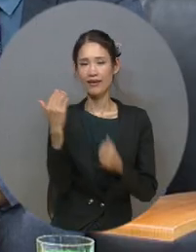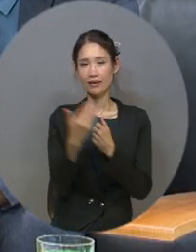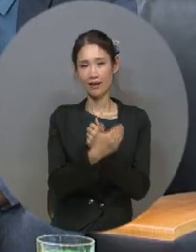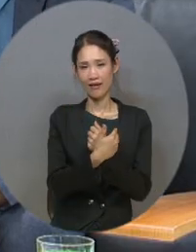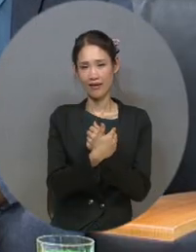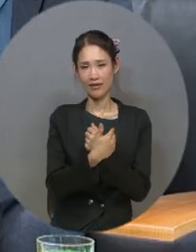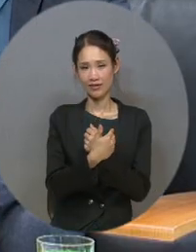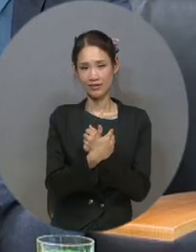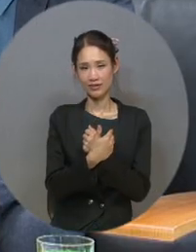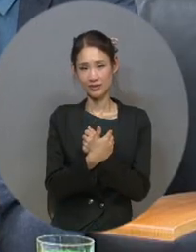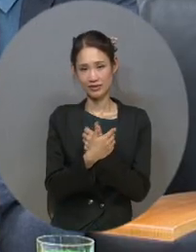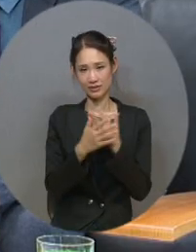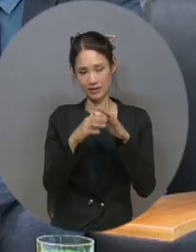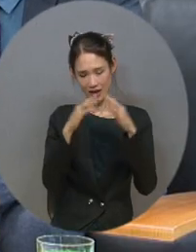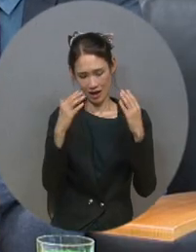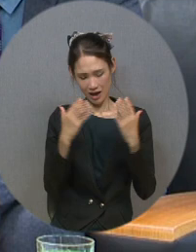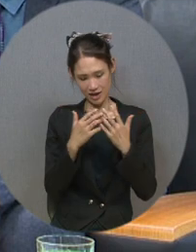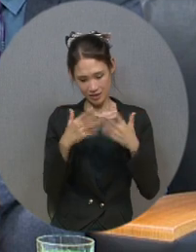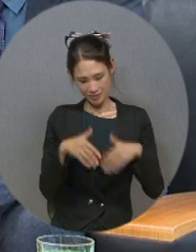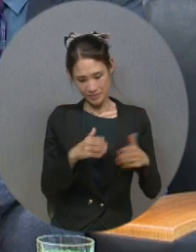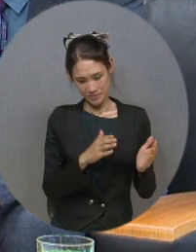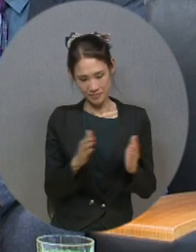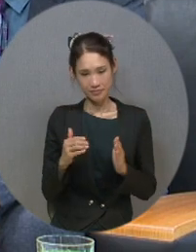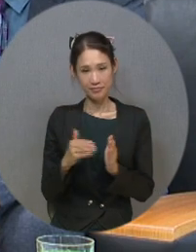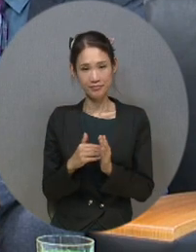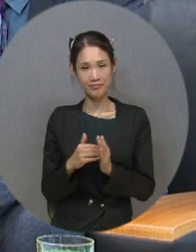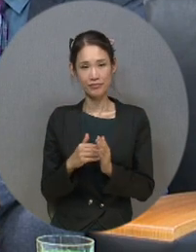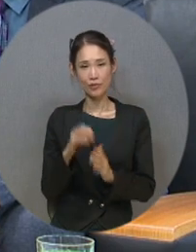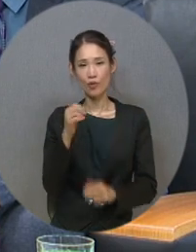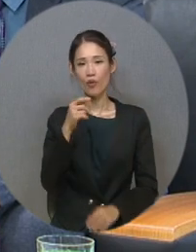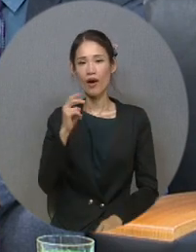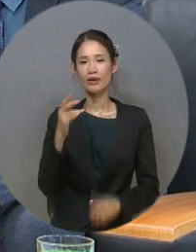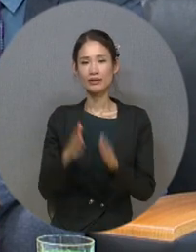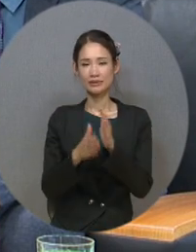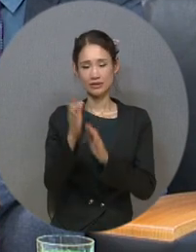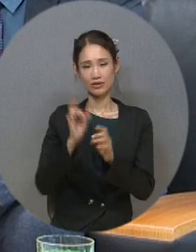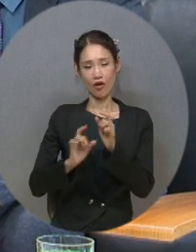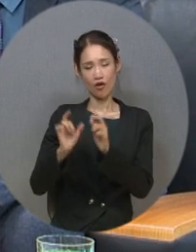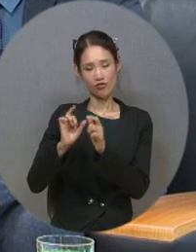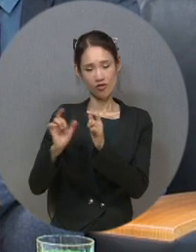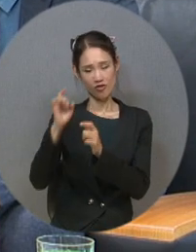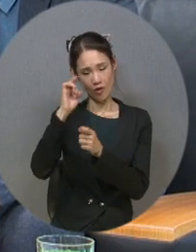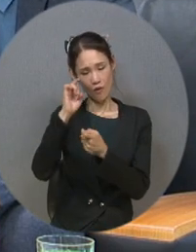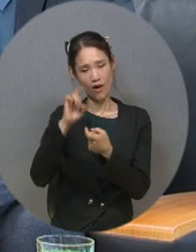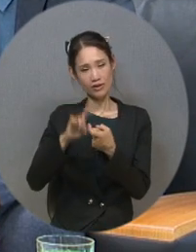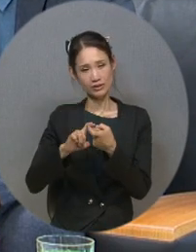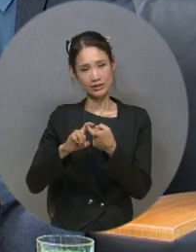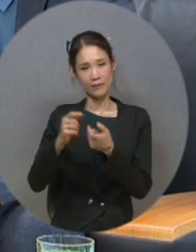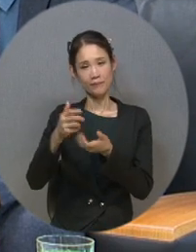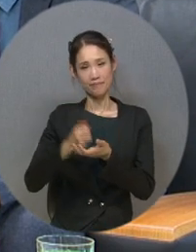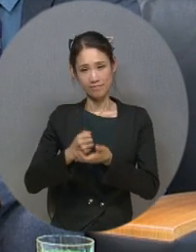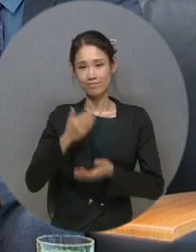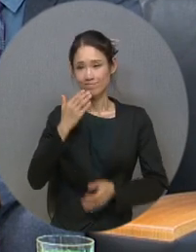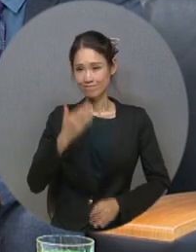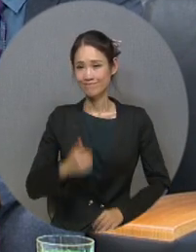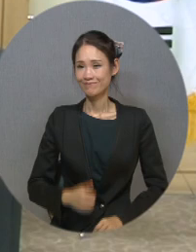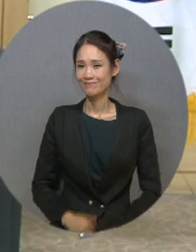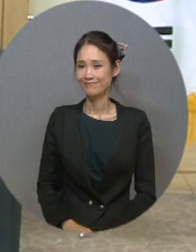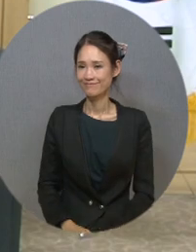다 마련해 주신다고 말씀하시니까 광양시가 더욱더 관심을 받을 수 있다고 저는 생각을